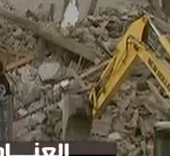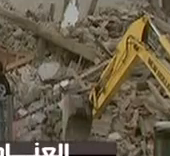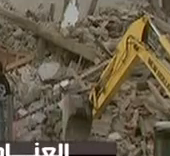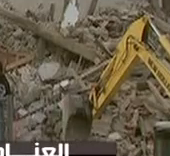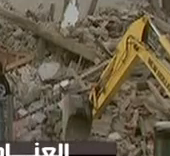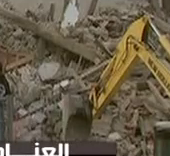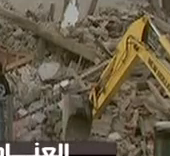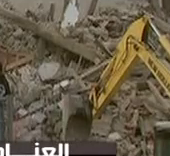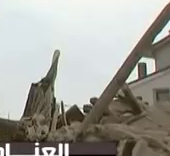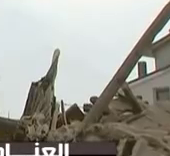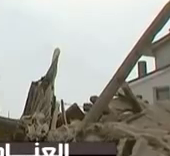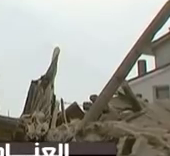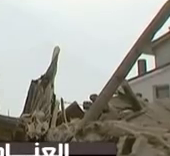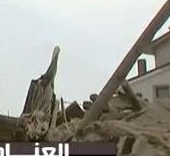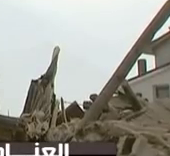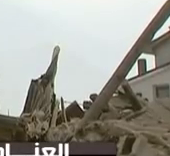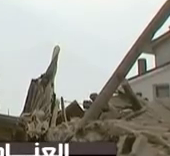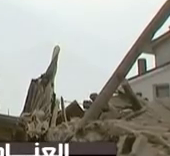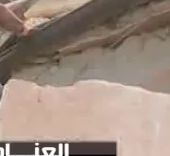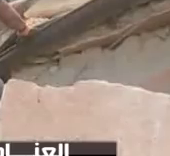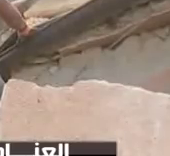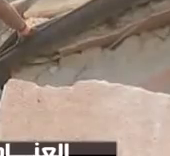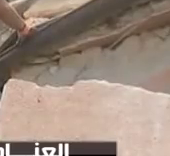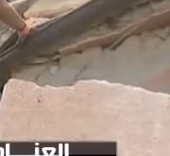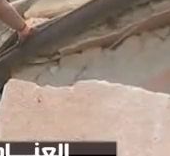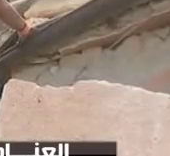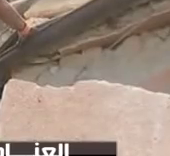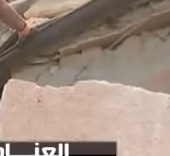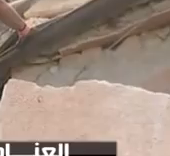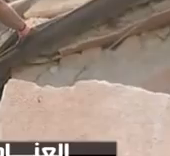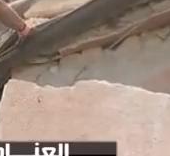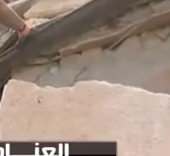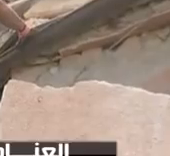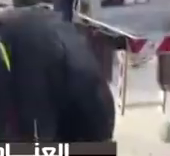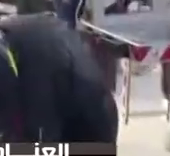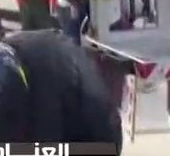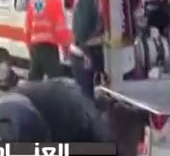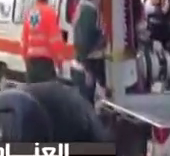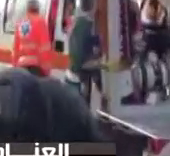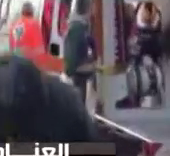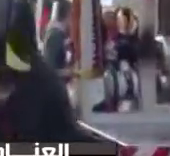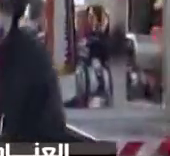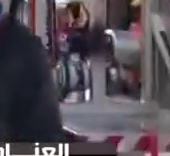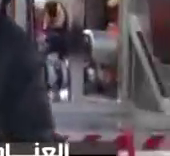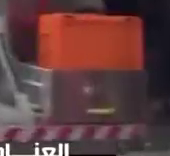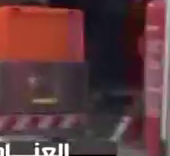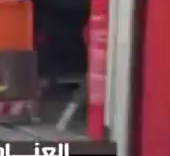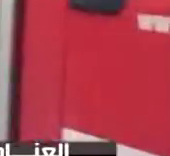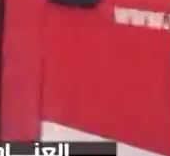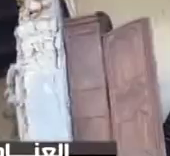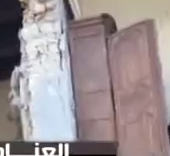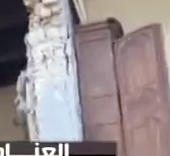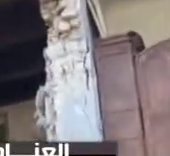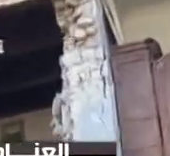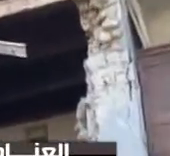حوالي 40 قتيلا وأكثر من 100 مفقود حصيلة زلزال عنيف ضرب وسط إيطاليا أمس، والدفاع المدني يتحدث عن إمكانية ارتفاع